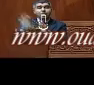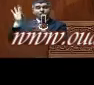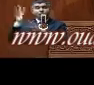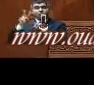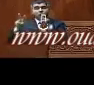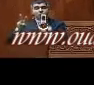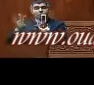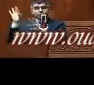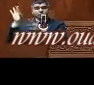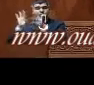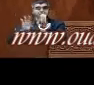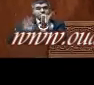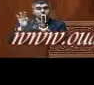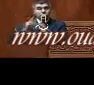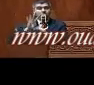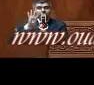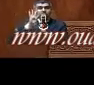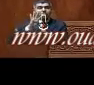التشغيل لفائدة